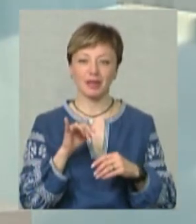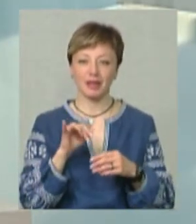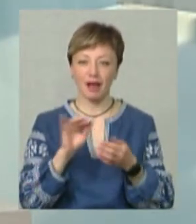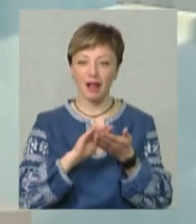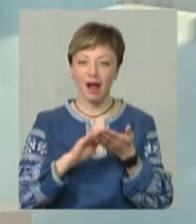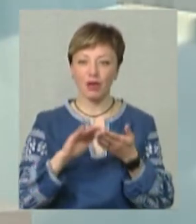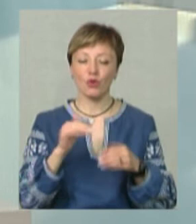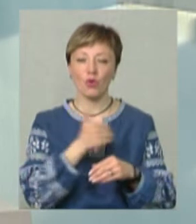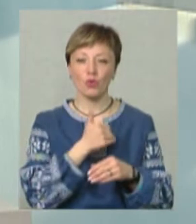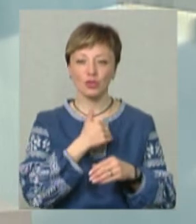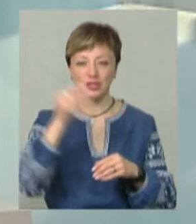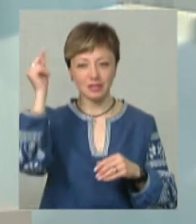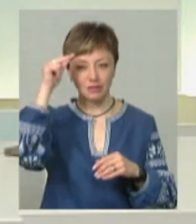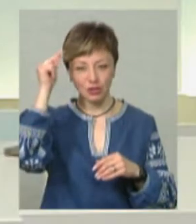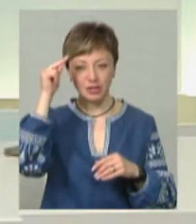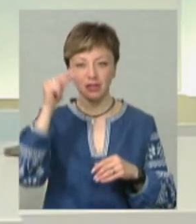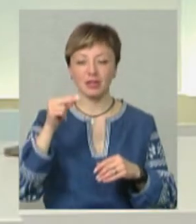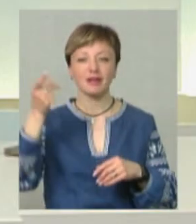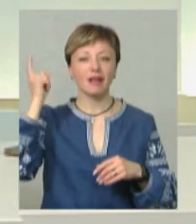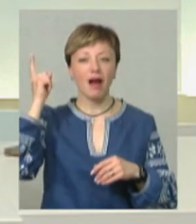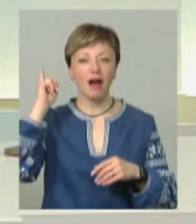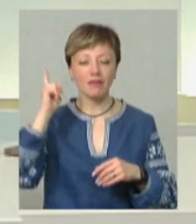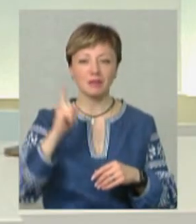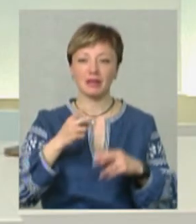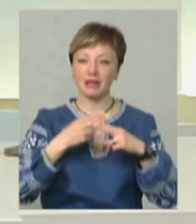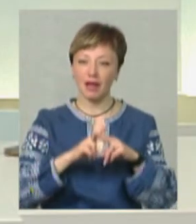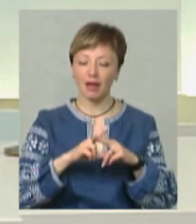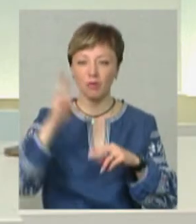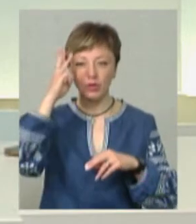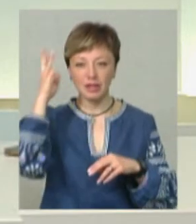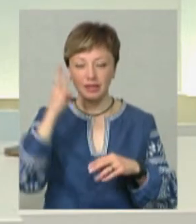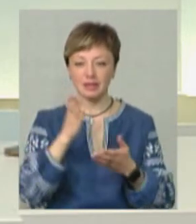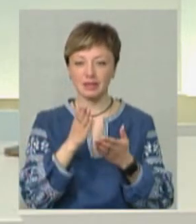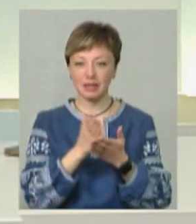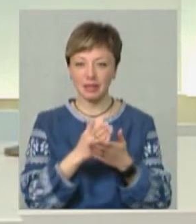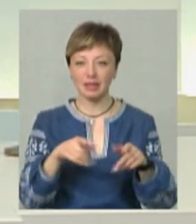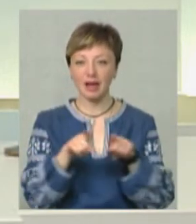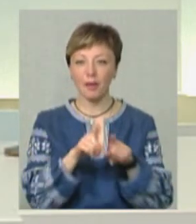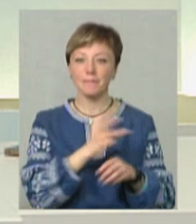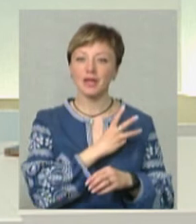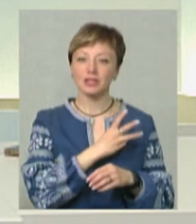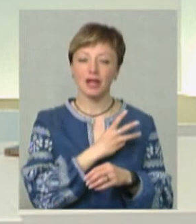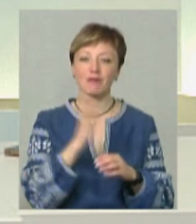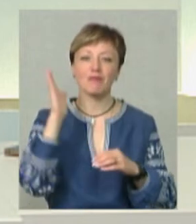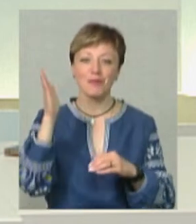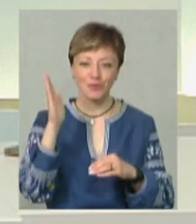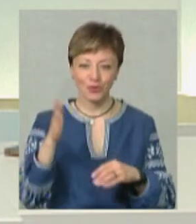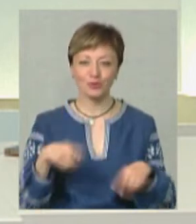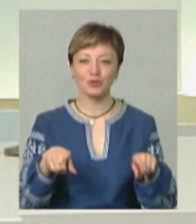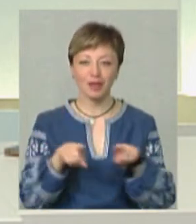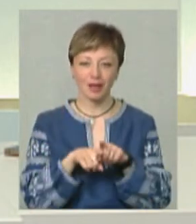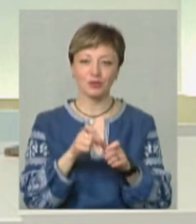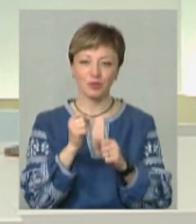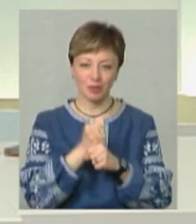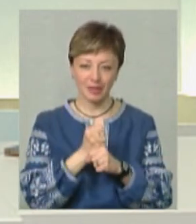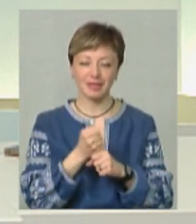гладдю. Хочеться навчитися давніми техніками, зокрема, подільські низи. Є таке бажання десь в майбутньому.